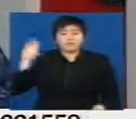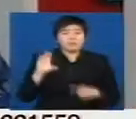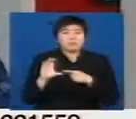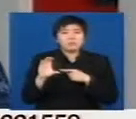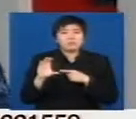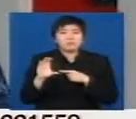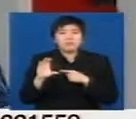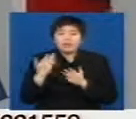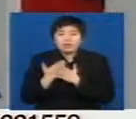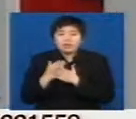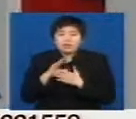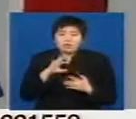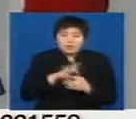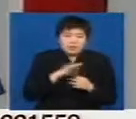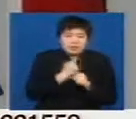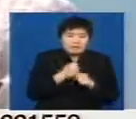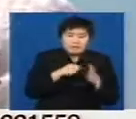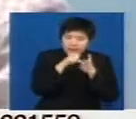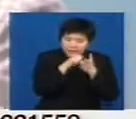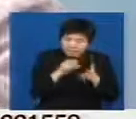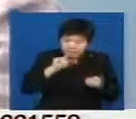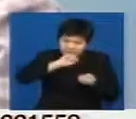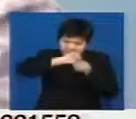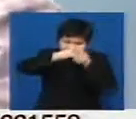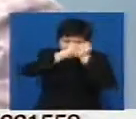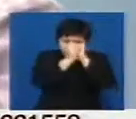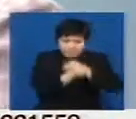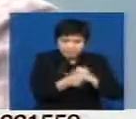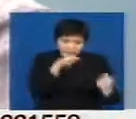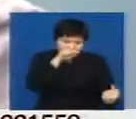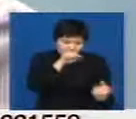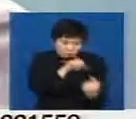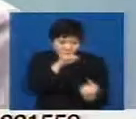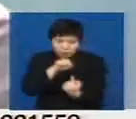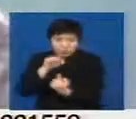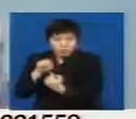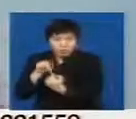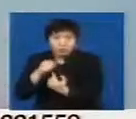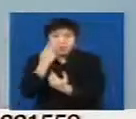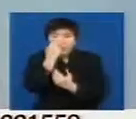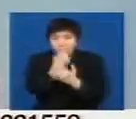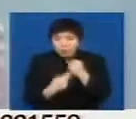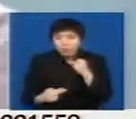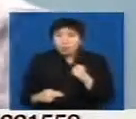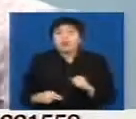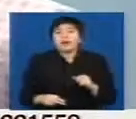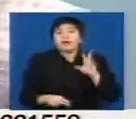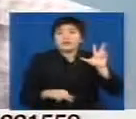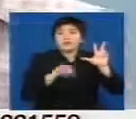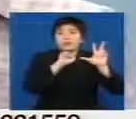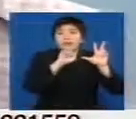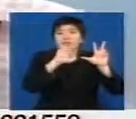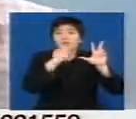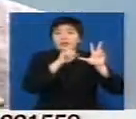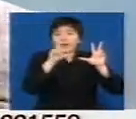เขาจะถูกจูนใหม่นะครับเพื่อให้เดินคู่กับงบ350,000เดินคู ่ที่จะมีการลงทุ